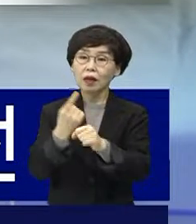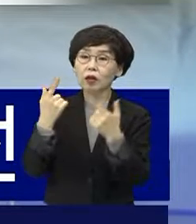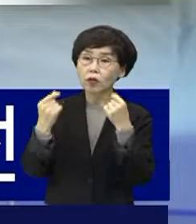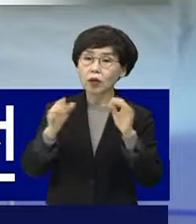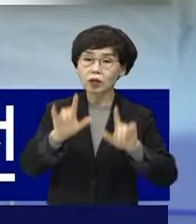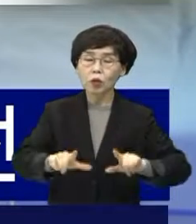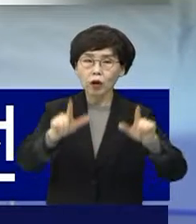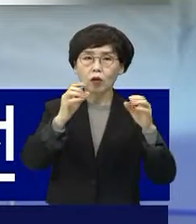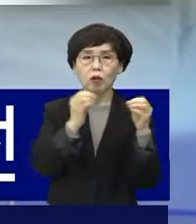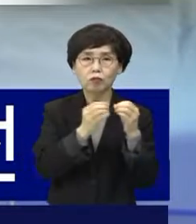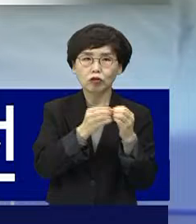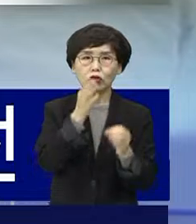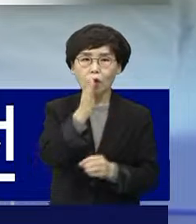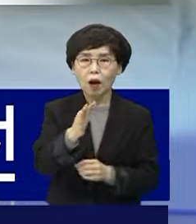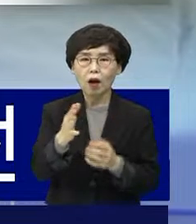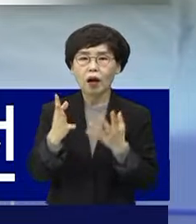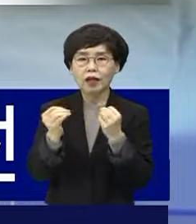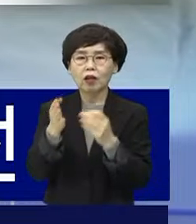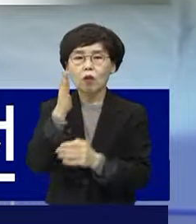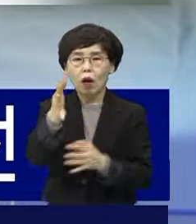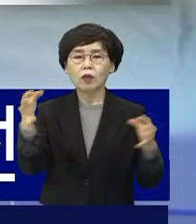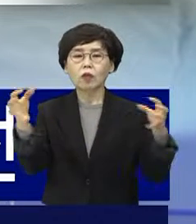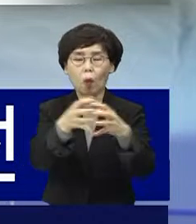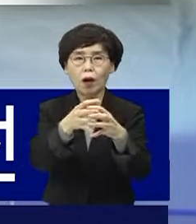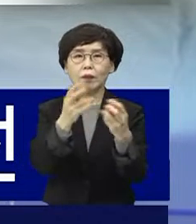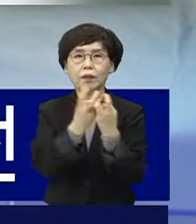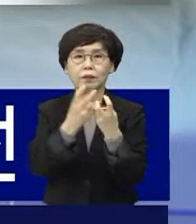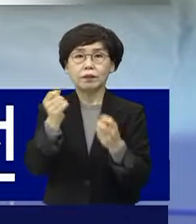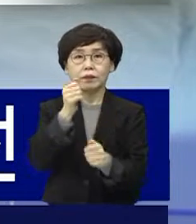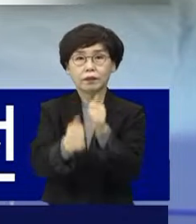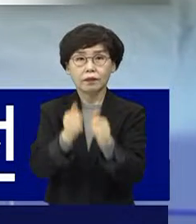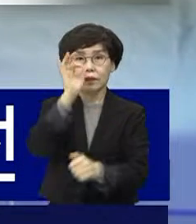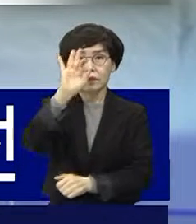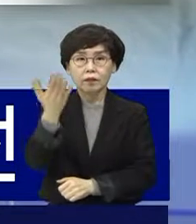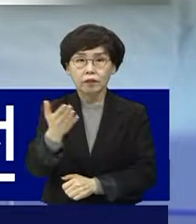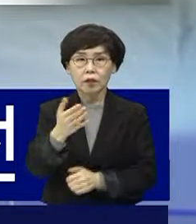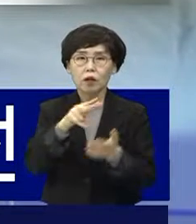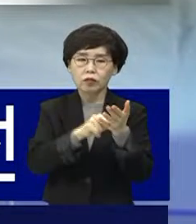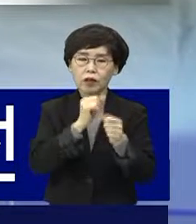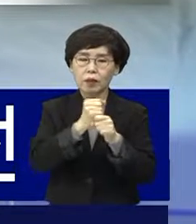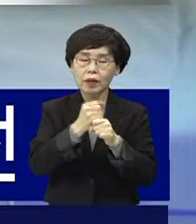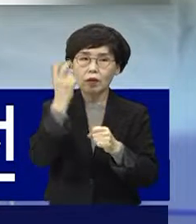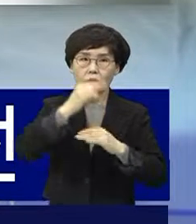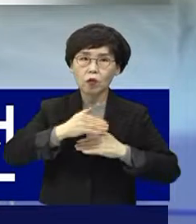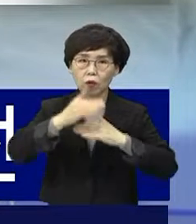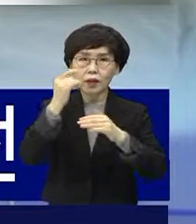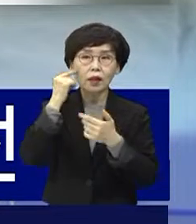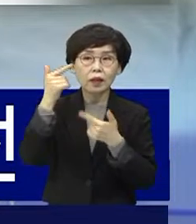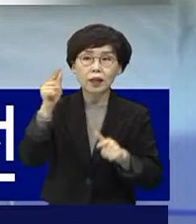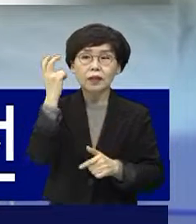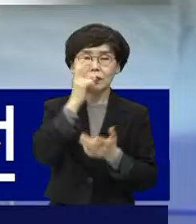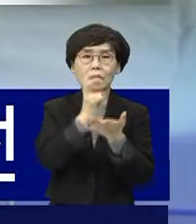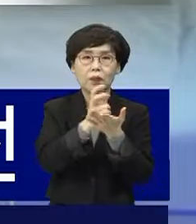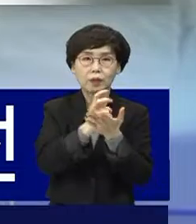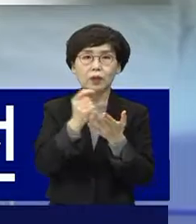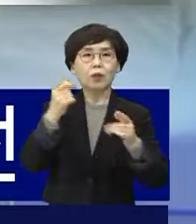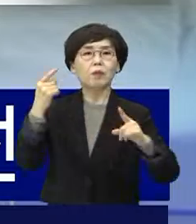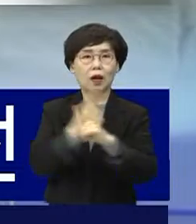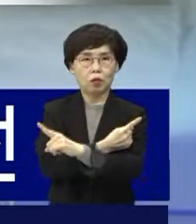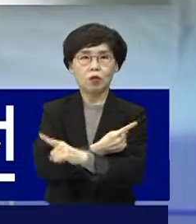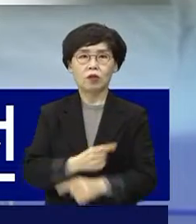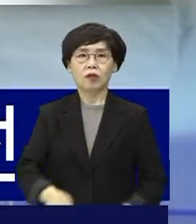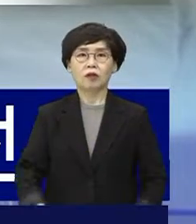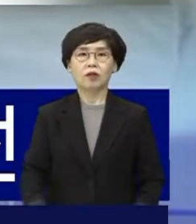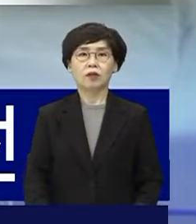지난해와 같이 올해도 문이과 통합형 수능으로 치러지고 출제 검토 과정과 이해심사 제도는 개선하기로 했습니다.